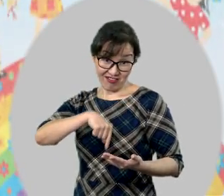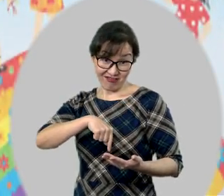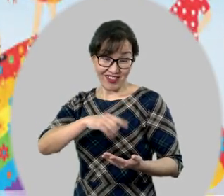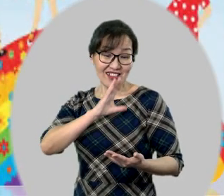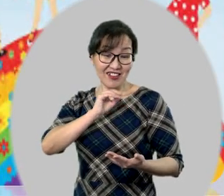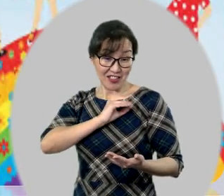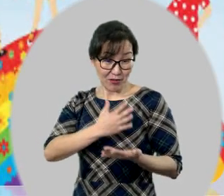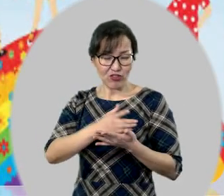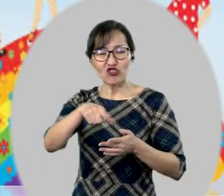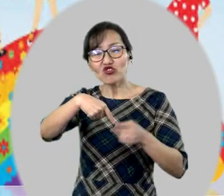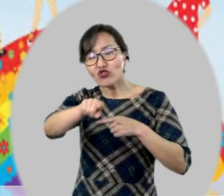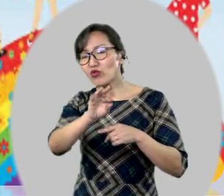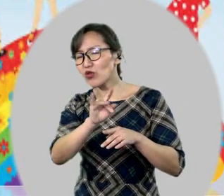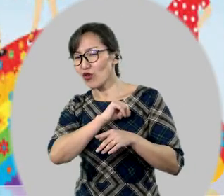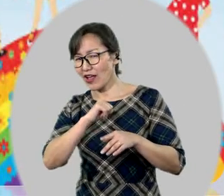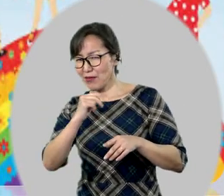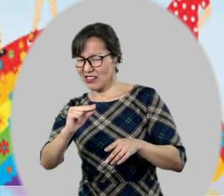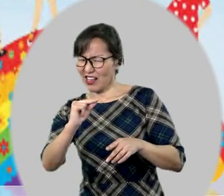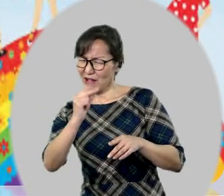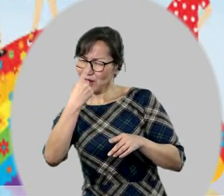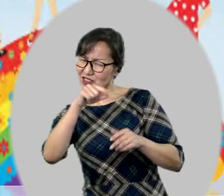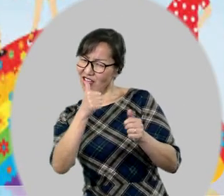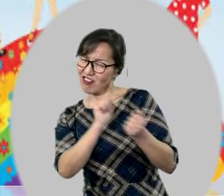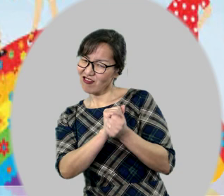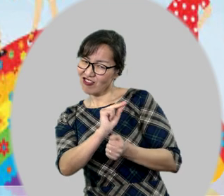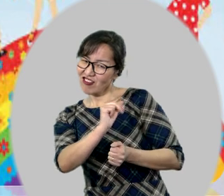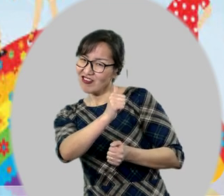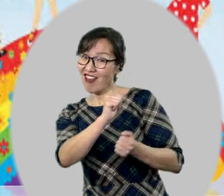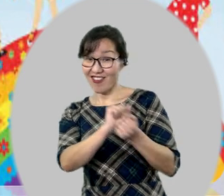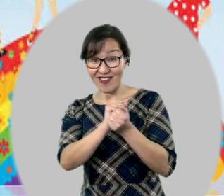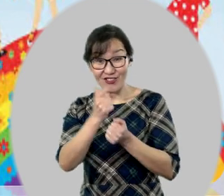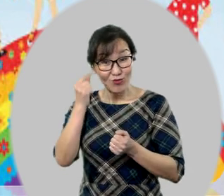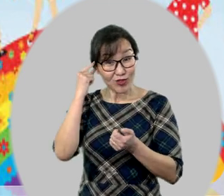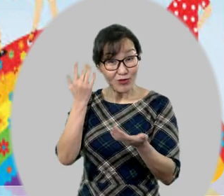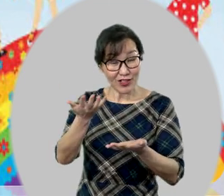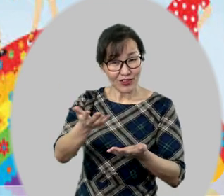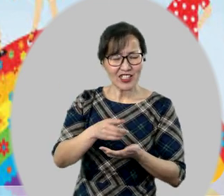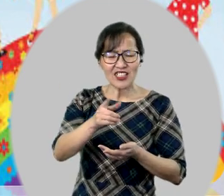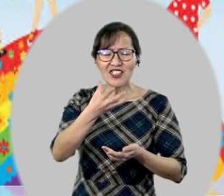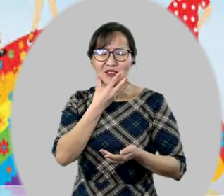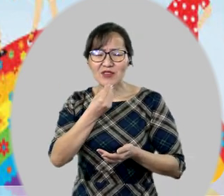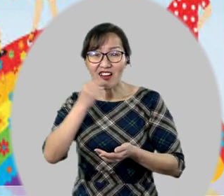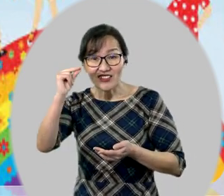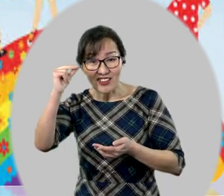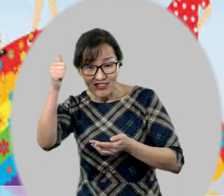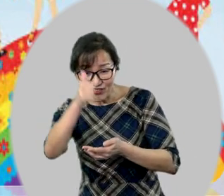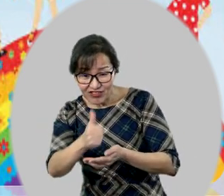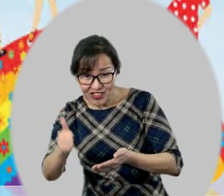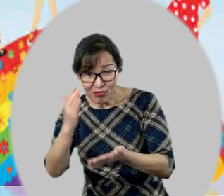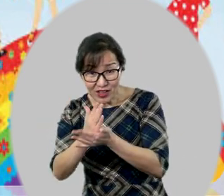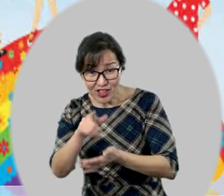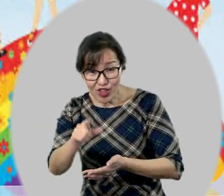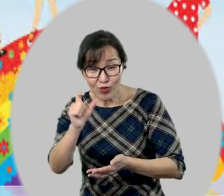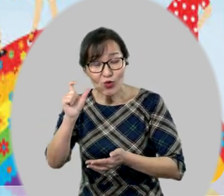байвул чинний хөвд, хамгийн сайхан найдзийг чинний хөвд. Төгүйл эм сайхан найдзийг, эм сайхан чанарүүд ас чинний хөвд,